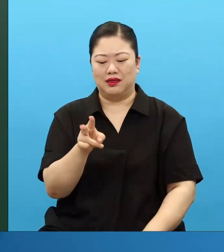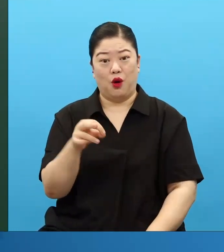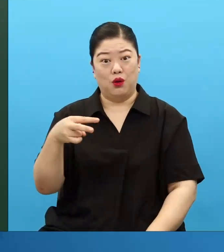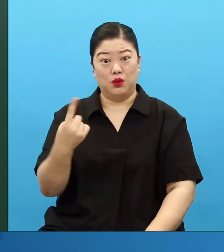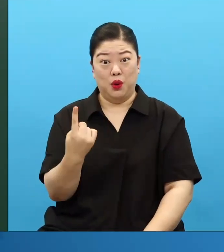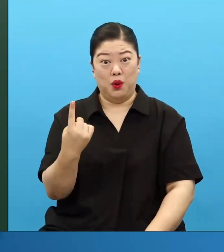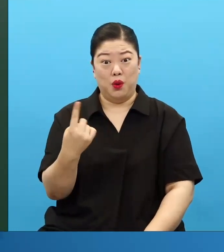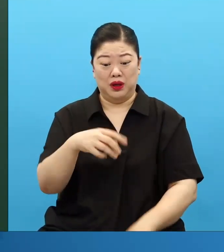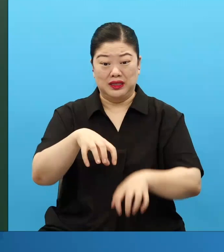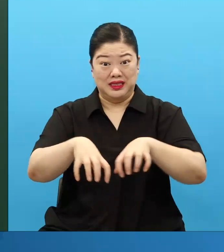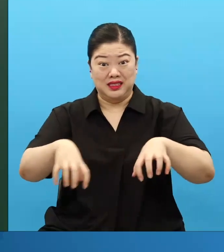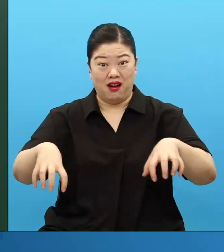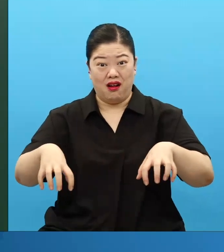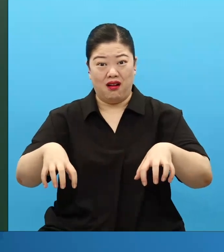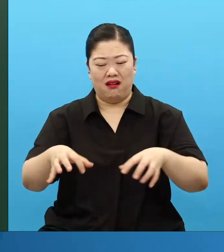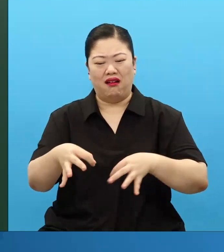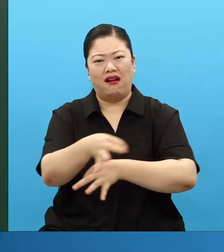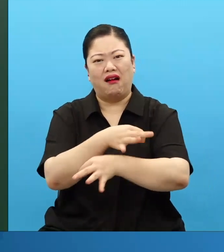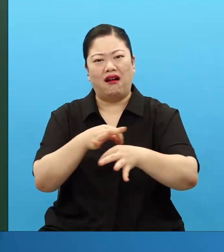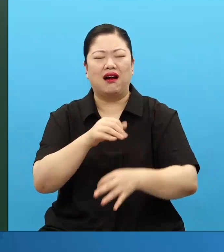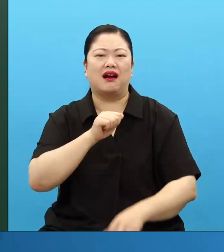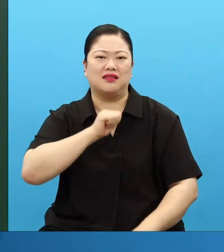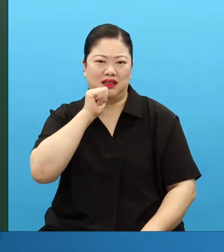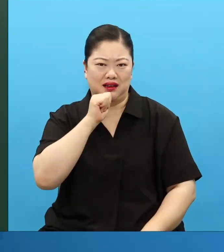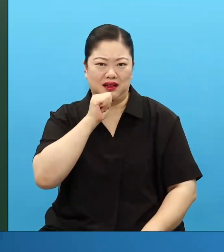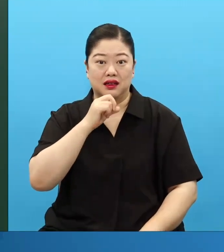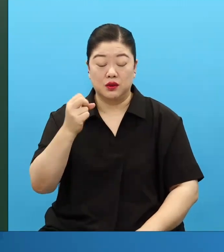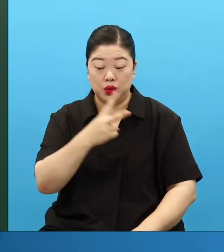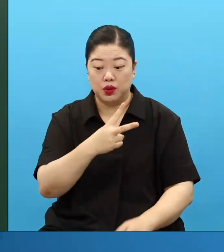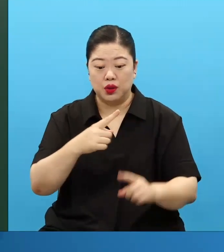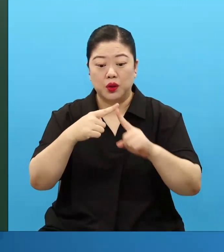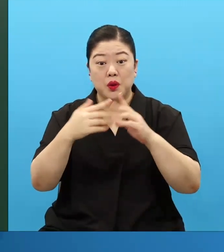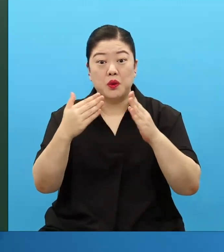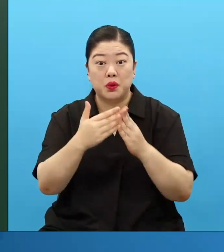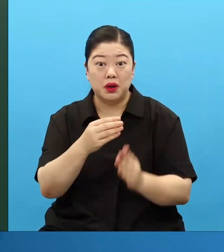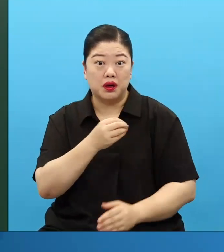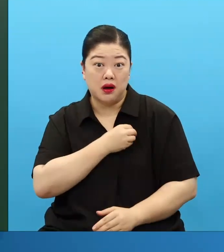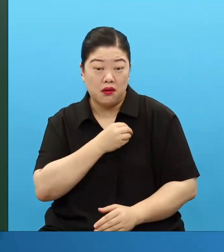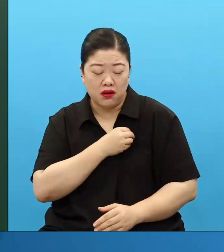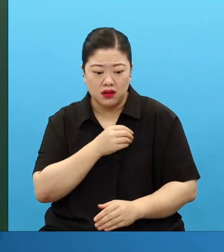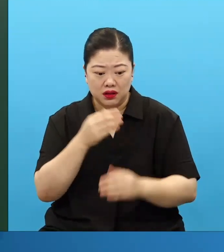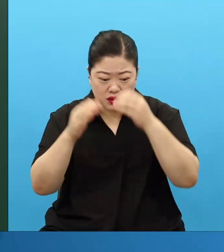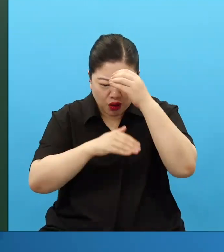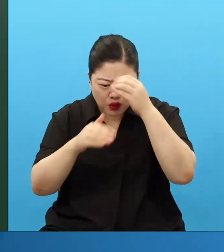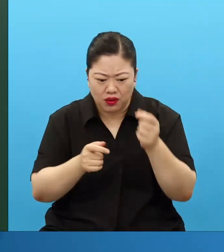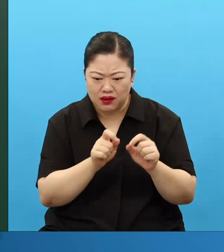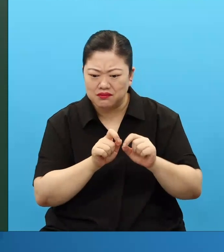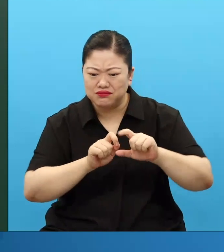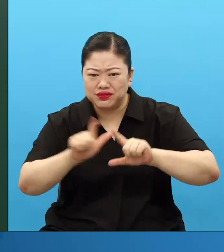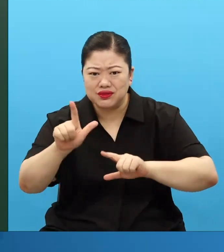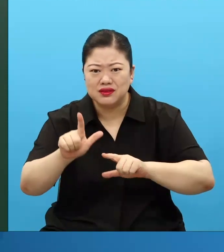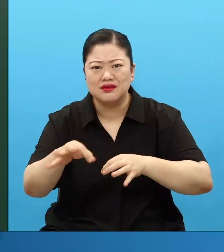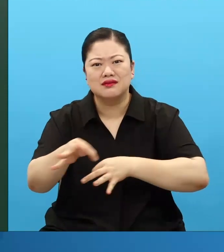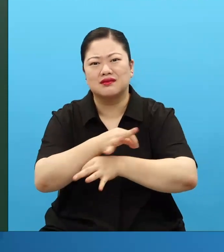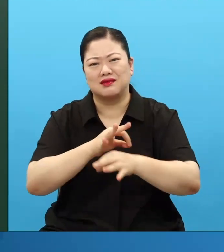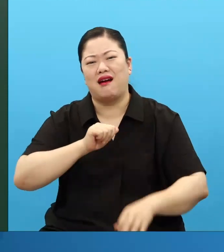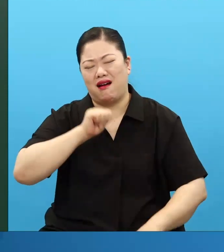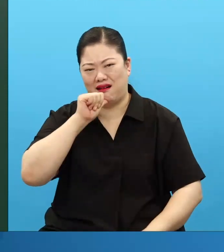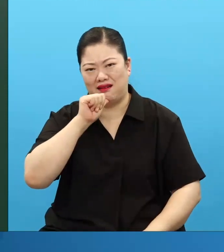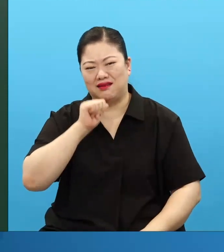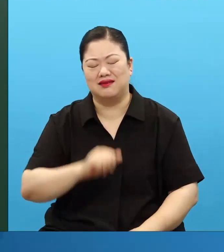do we need to do? 중직자 여러분들에게 산업인들에게 제일 중요한 부분은요. But the most important thing for you church officers and business